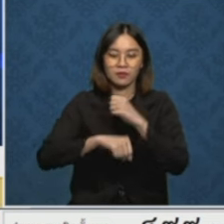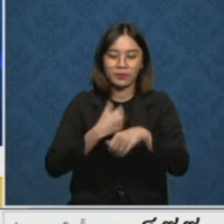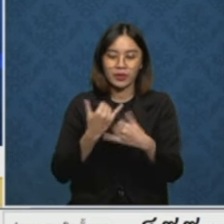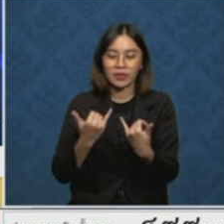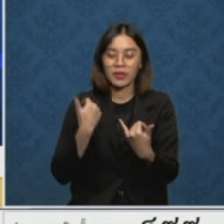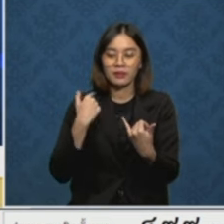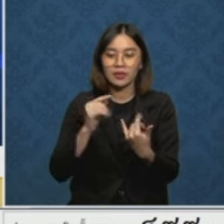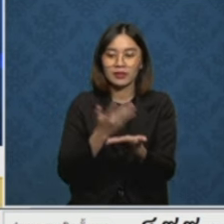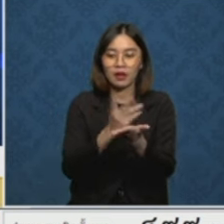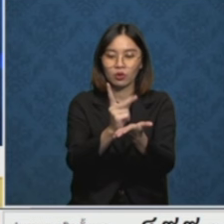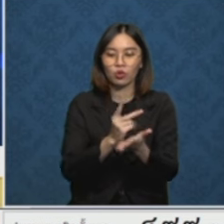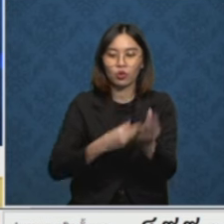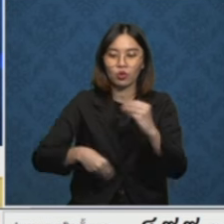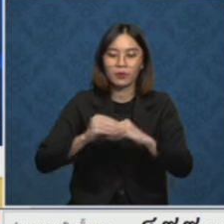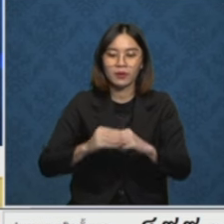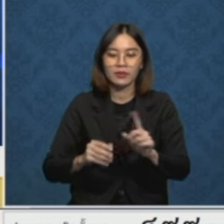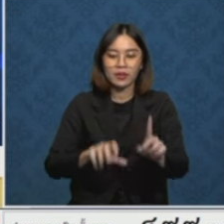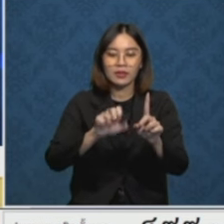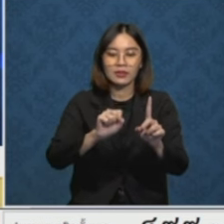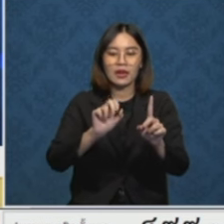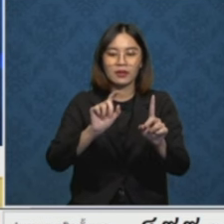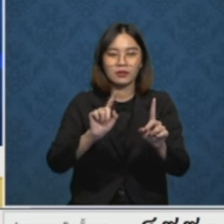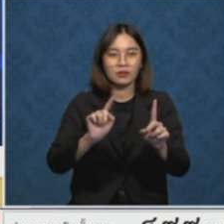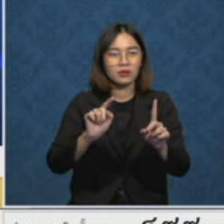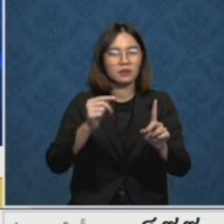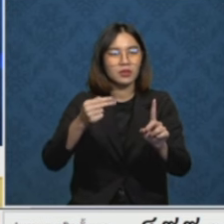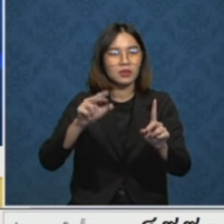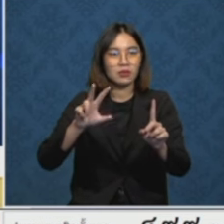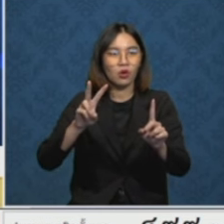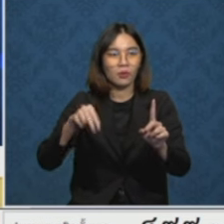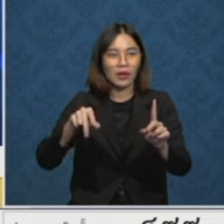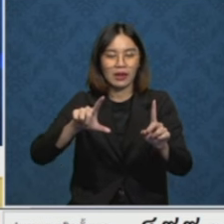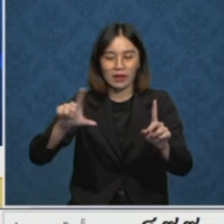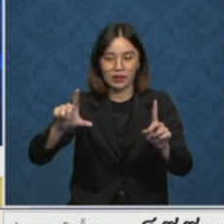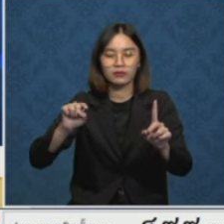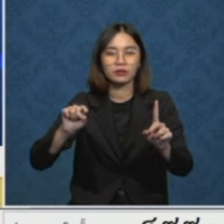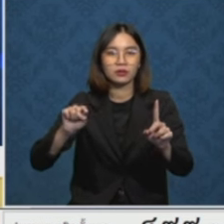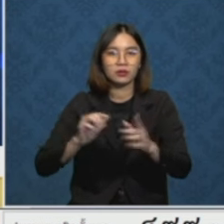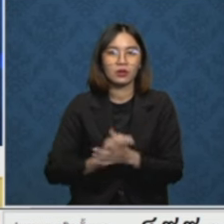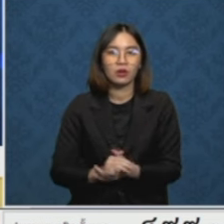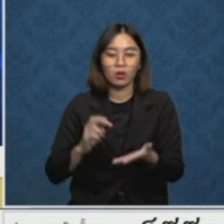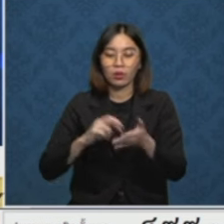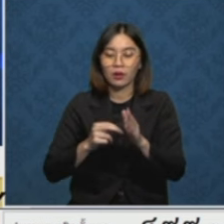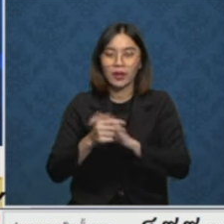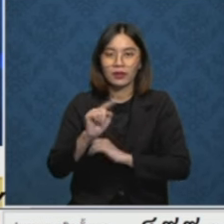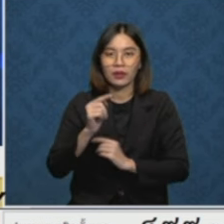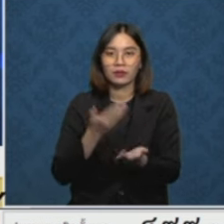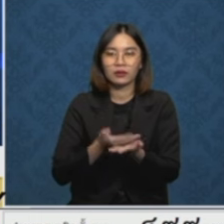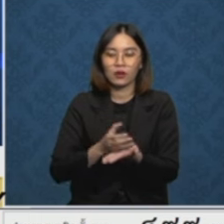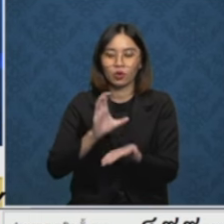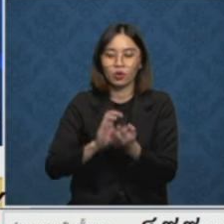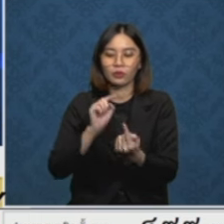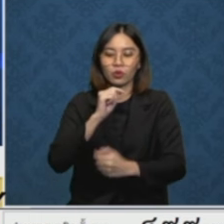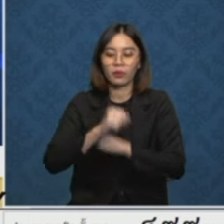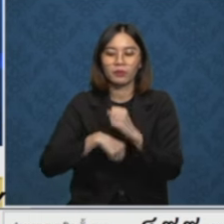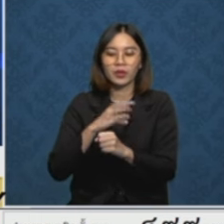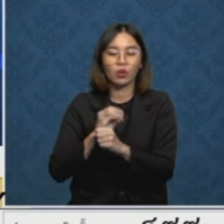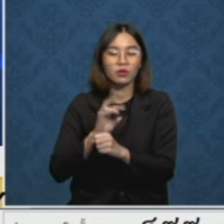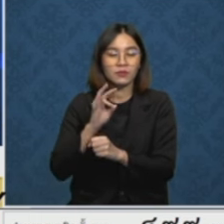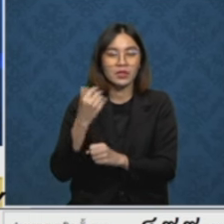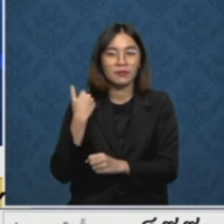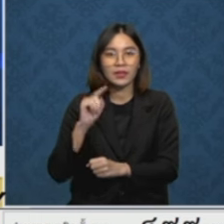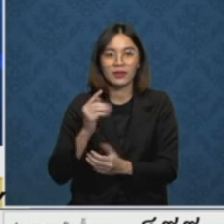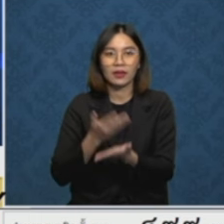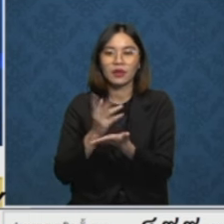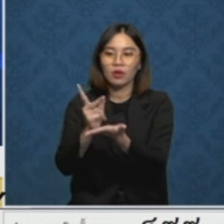ะมีการกู้เพิ่มอีก 112,000 ล้านบาทเท่ากับว่างบประมาณของปี67เนี่ยจะมีการ